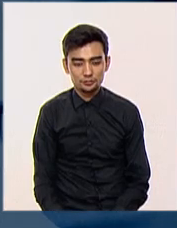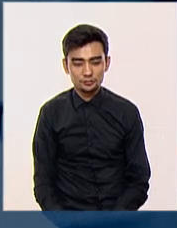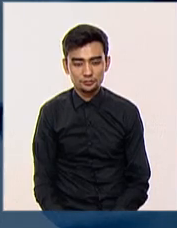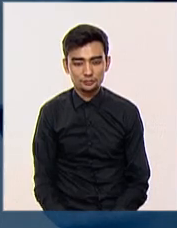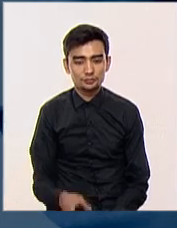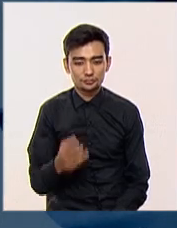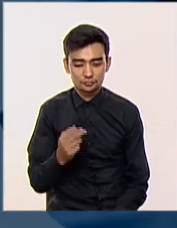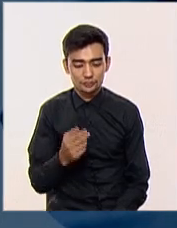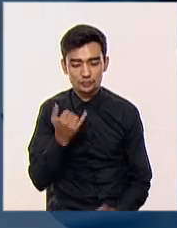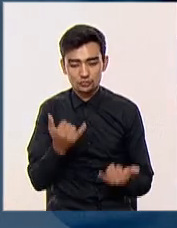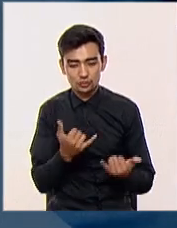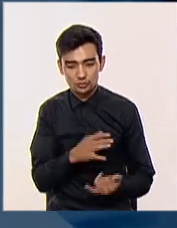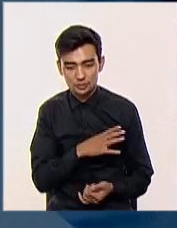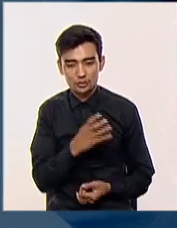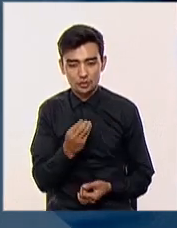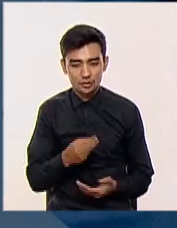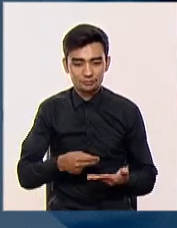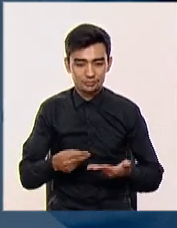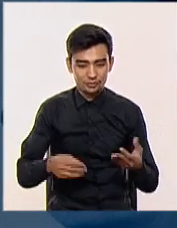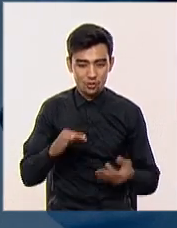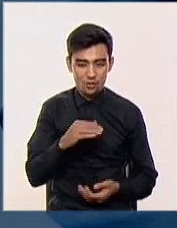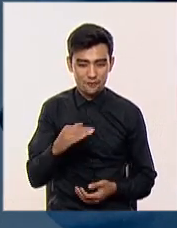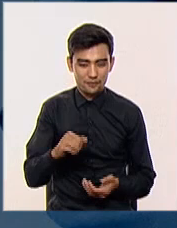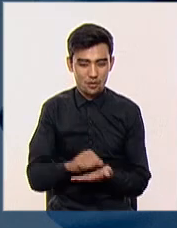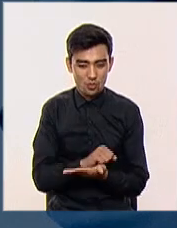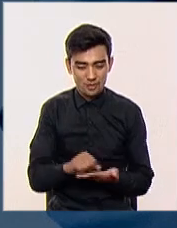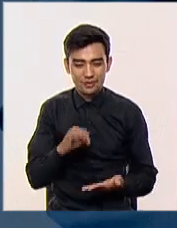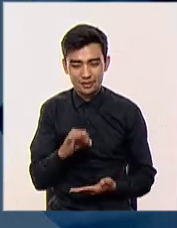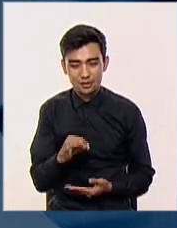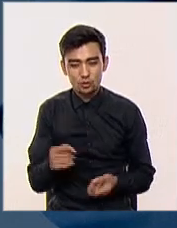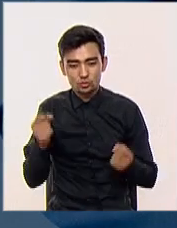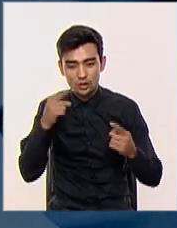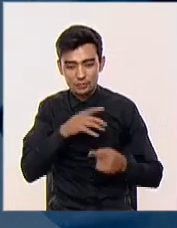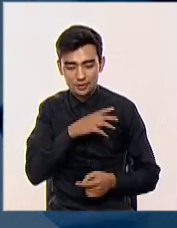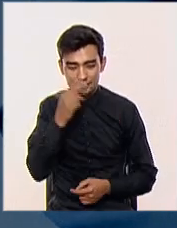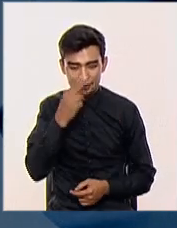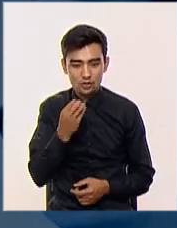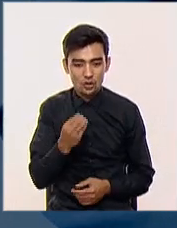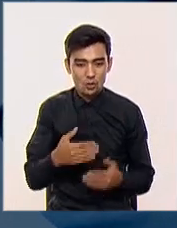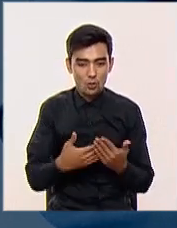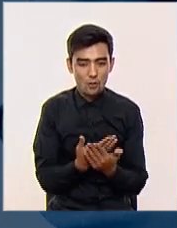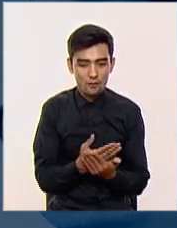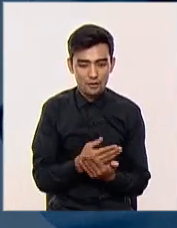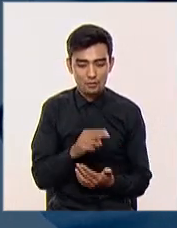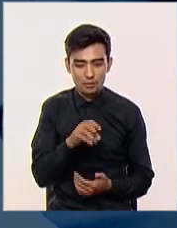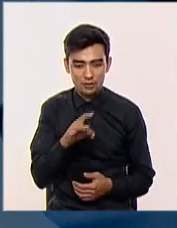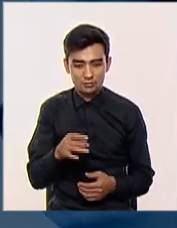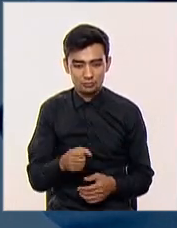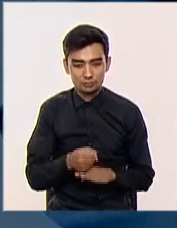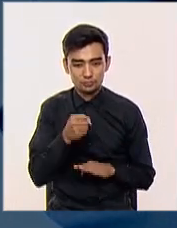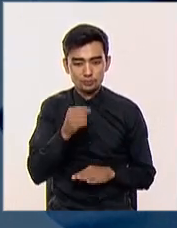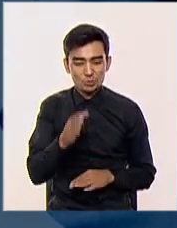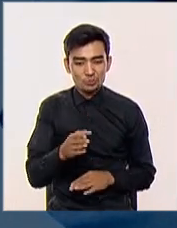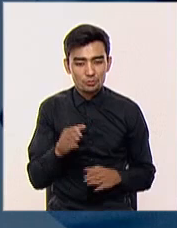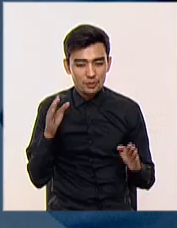Все верно, Оскар. Сегодня, помимо подписания официальных документов, стало известно, что в столице появится новый парк, который будет